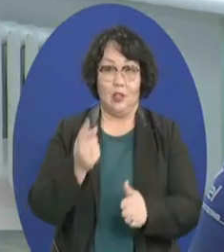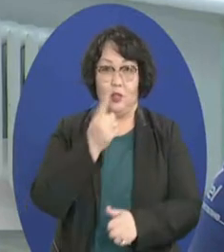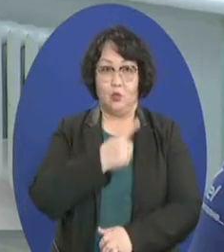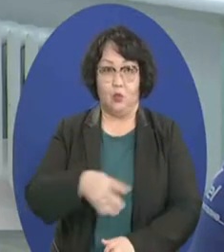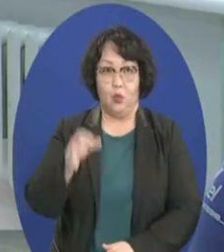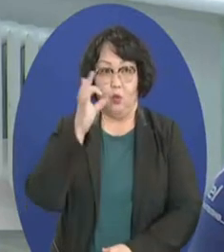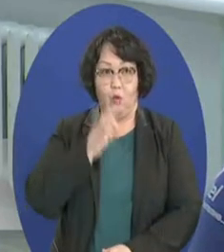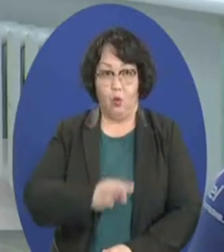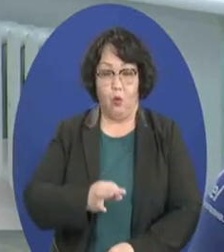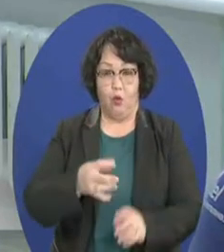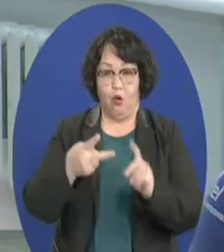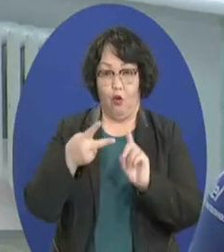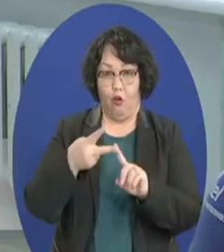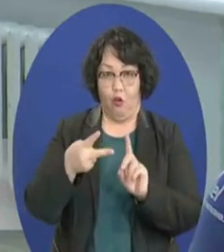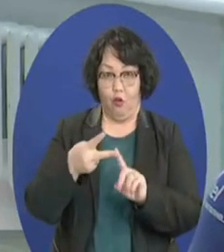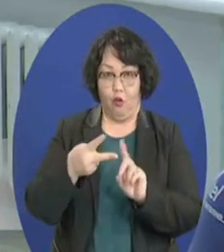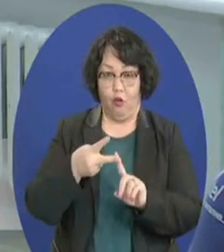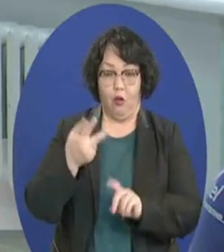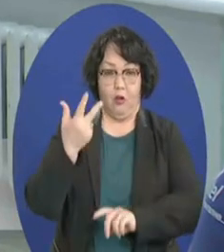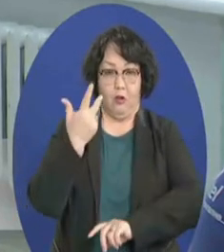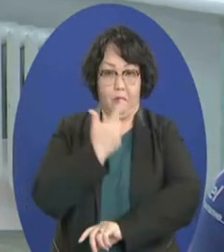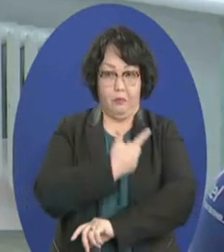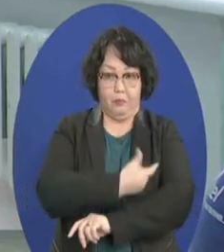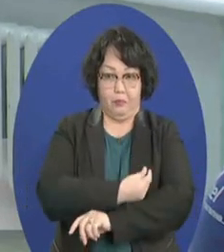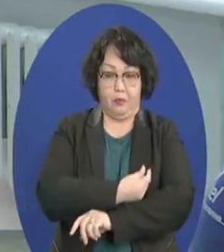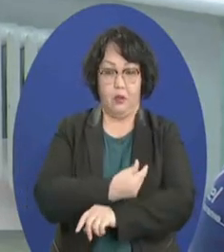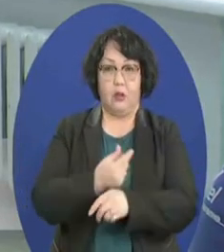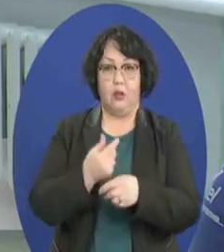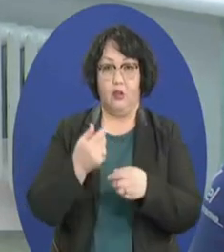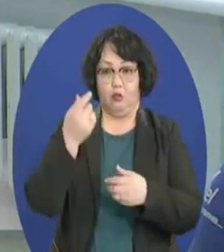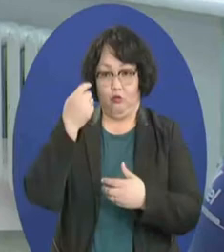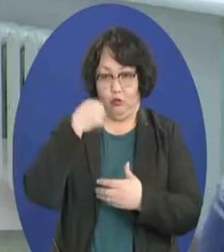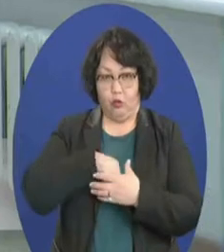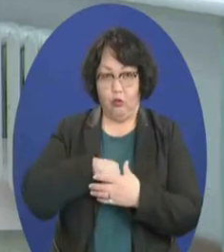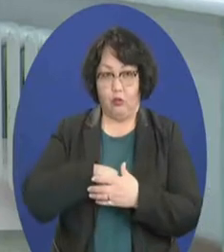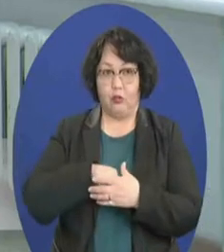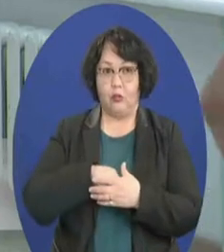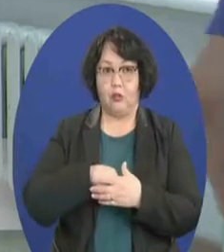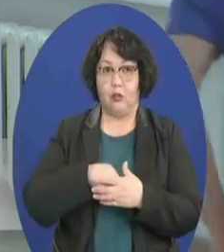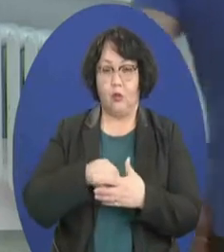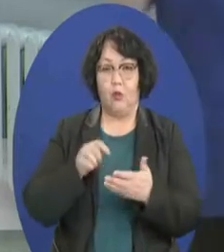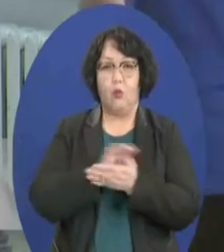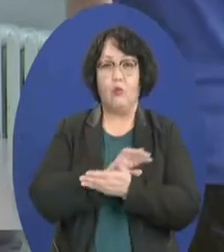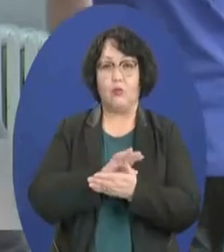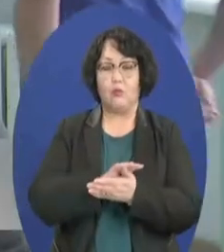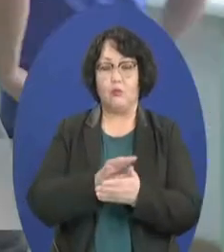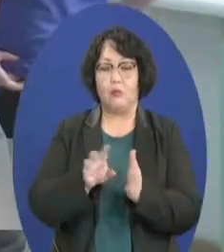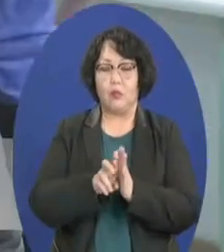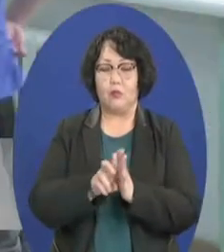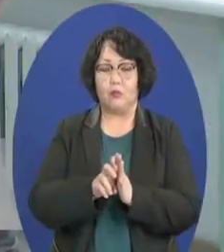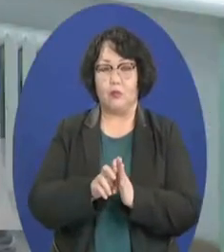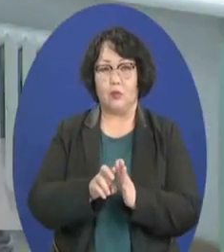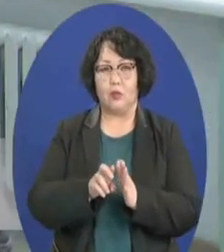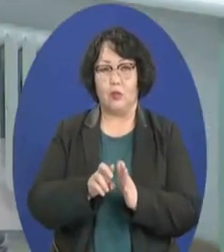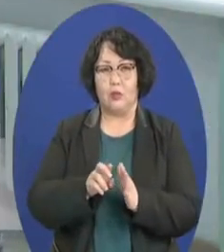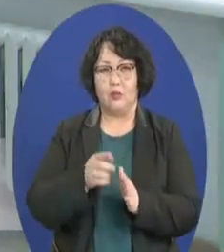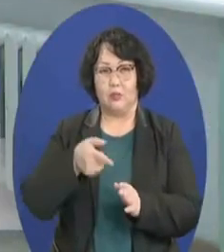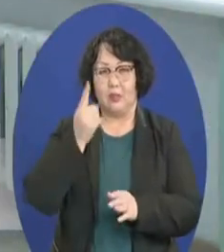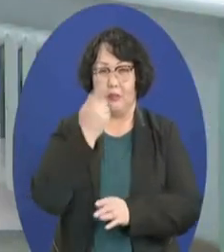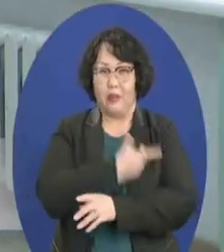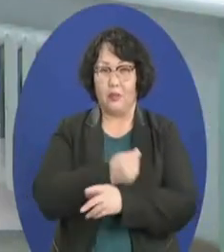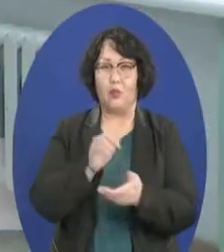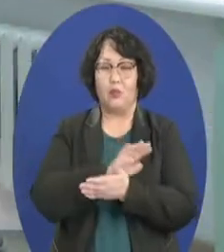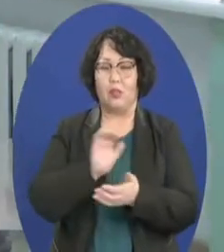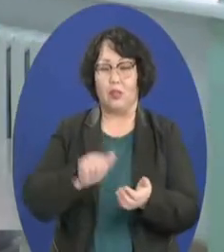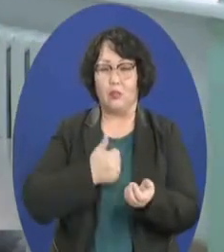дархлаа 2-р тунгийн дараа тогтно гэхэд 50% дархлаа тогтох тэр иргэдийнхээ тоог л олон болгох л гэж манай эрүүл мэндийн салбарын